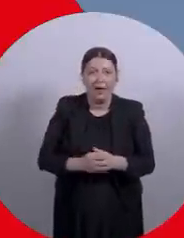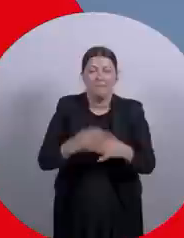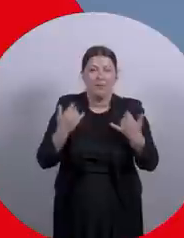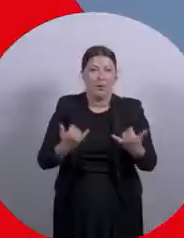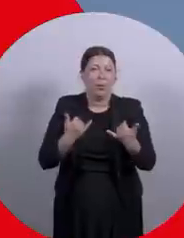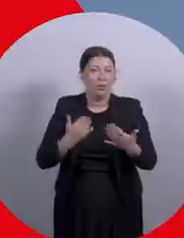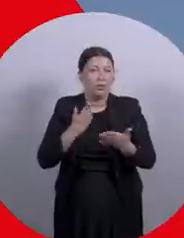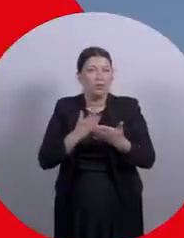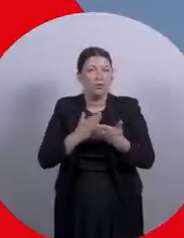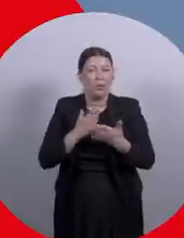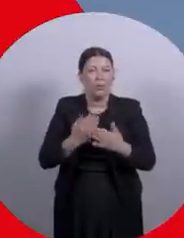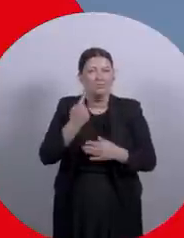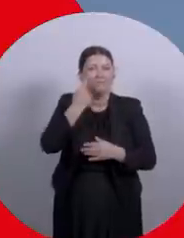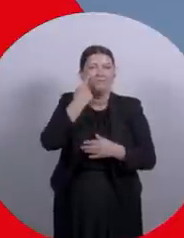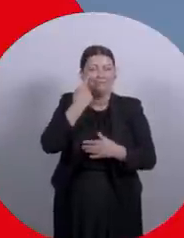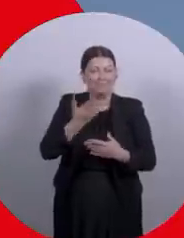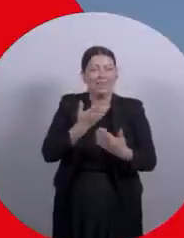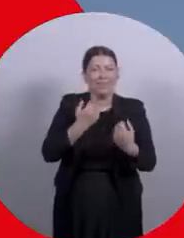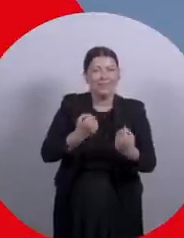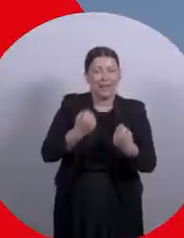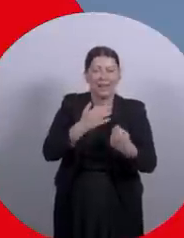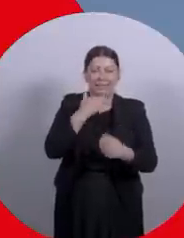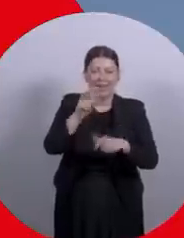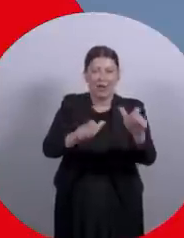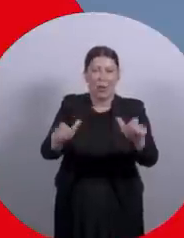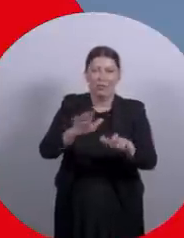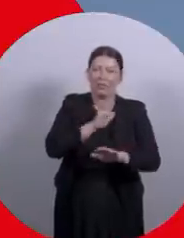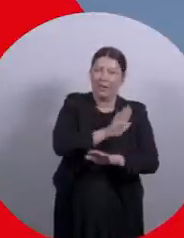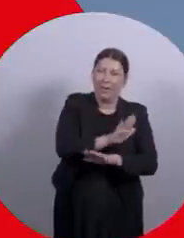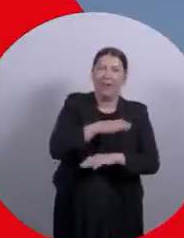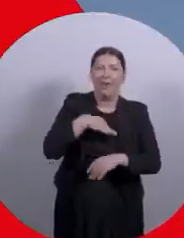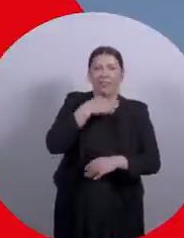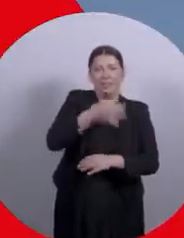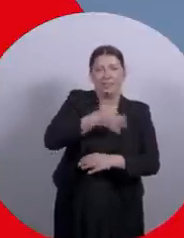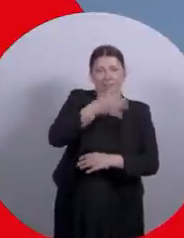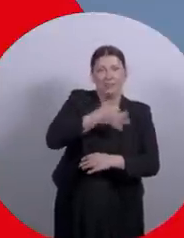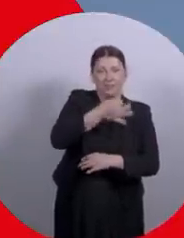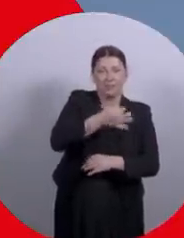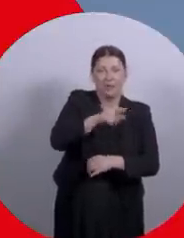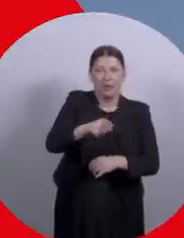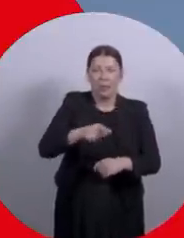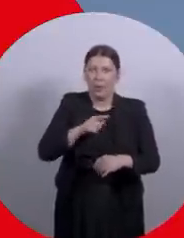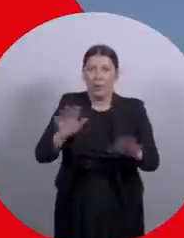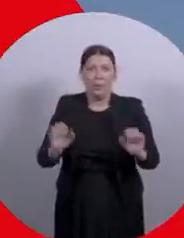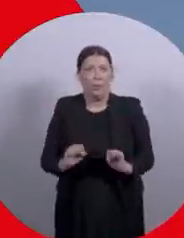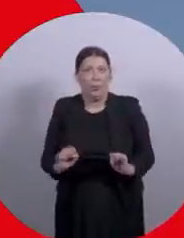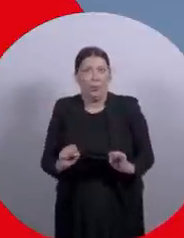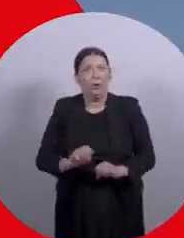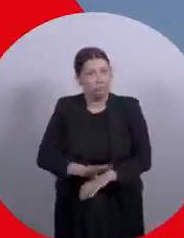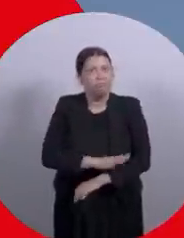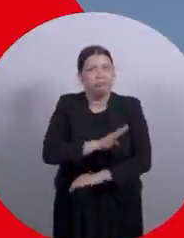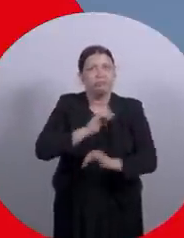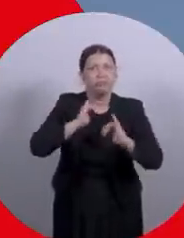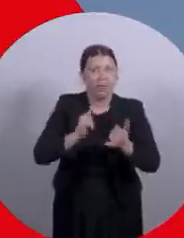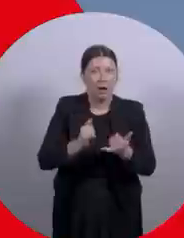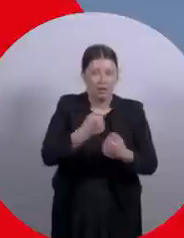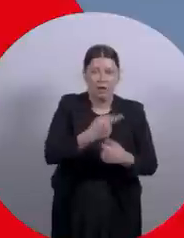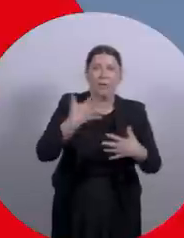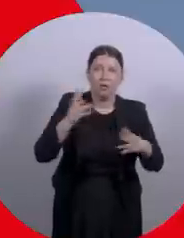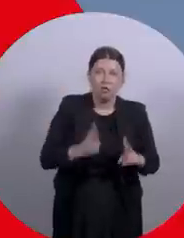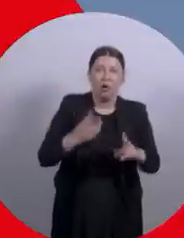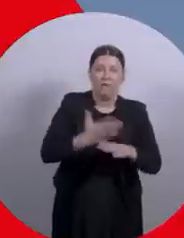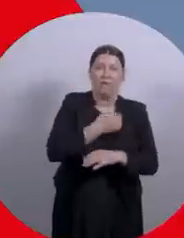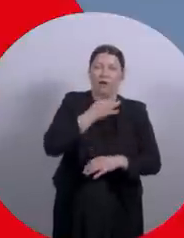beeindruckt von der Stimmung von seiner Rede die er auch erzeugen kann auch das ist wichtig in